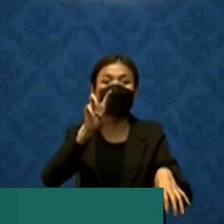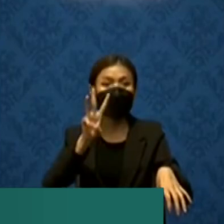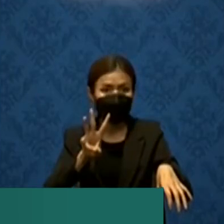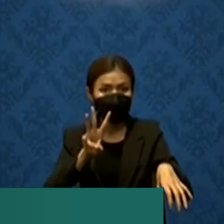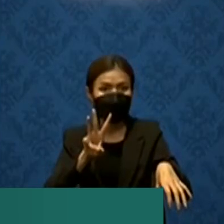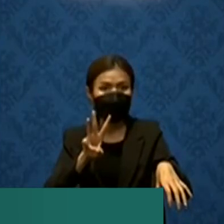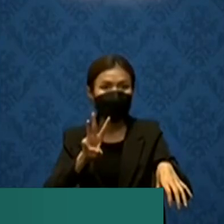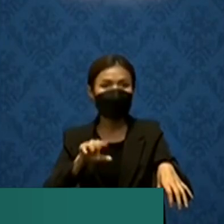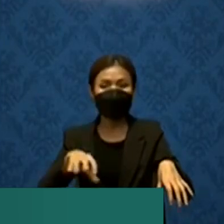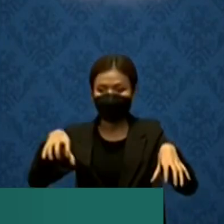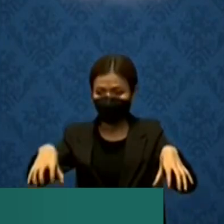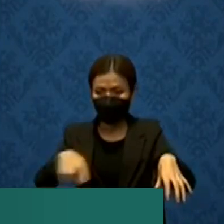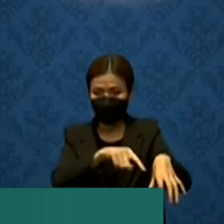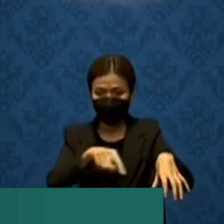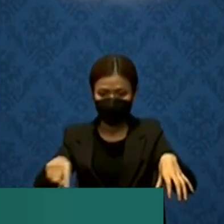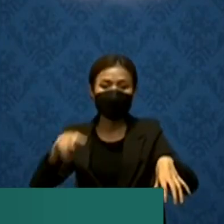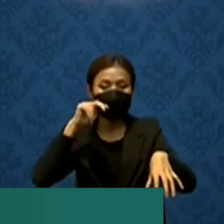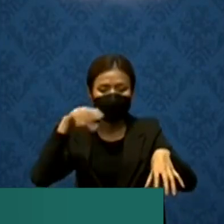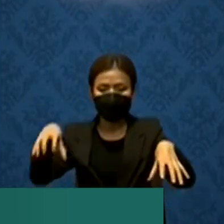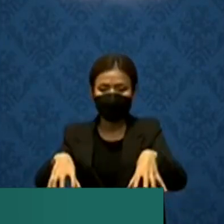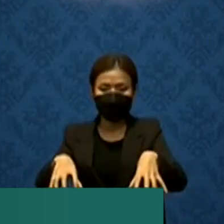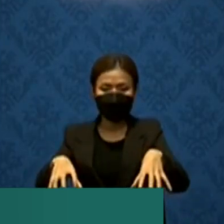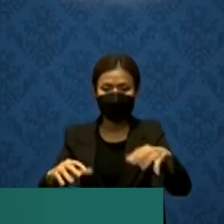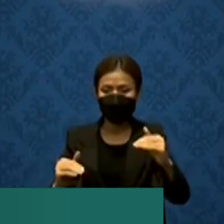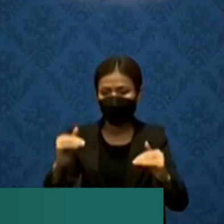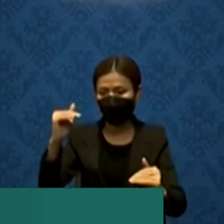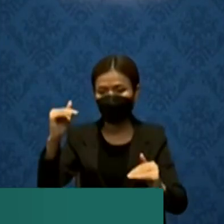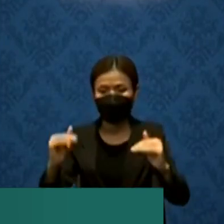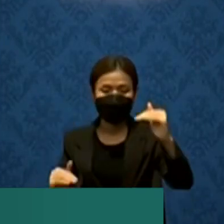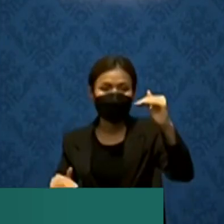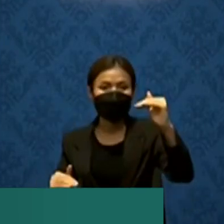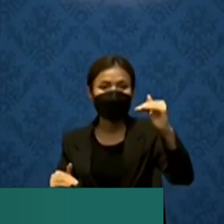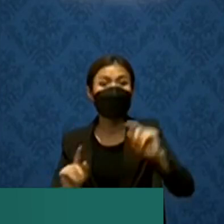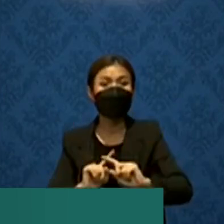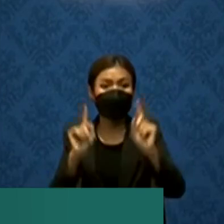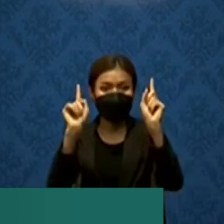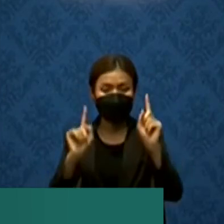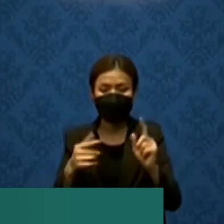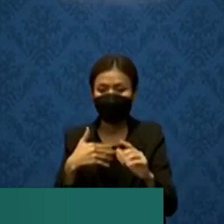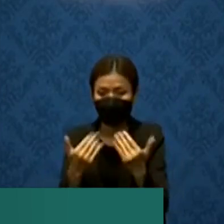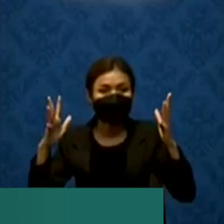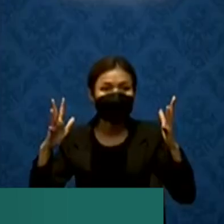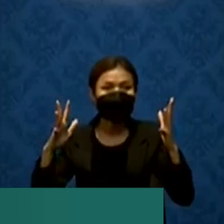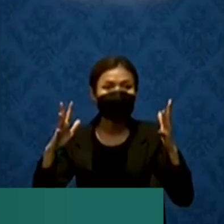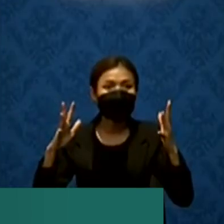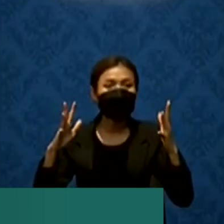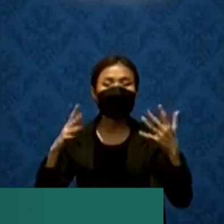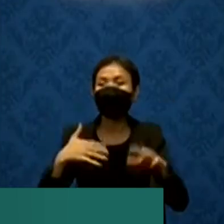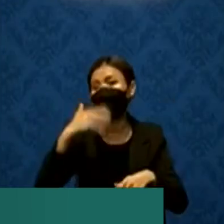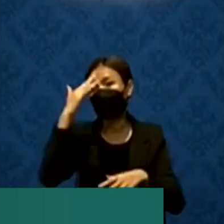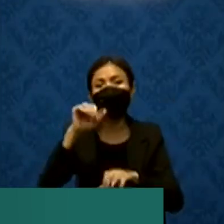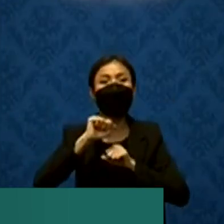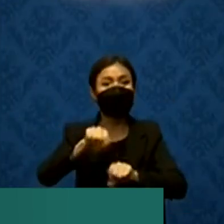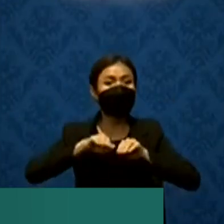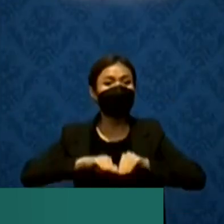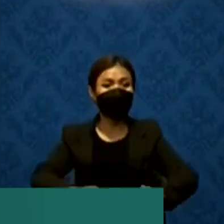ทอะไรมาก็ไม่รู้นะครับแล้วก็สุดท้ายก็ไม่เป็นที่ยอมรับนะครับทางท่านดร.สันติพร้อมพัฒน์เนี่ยนะ